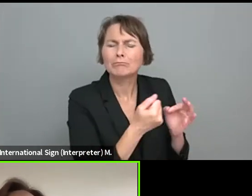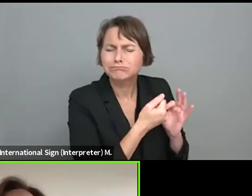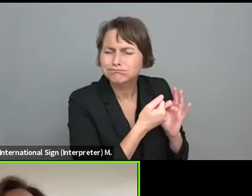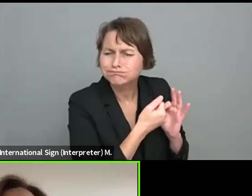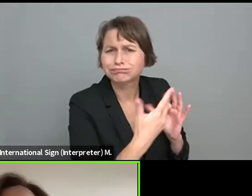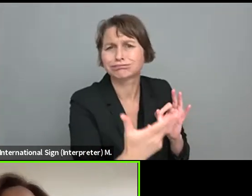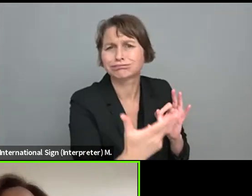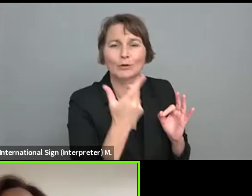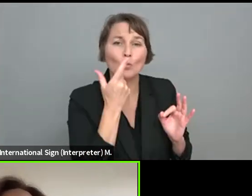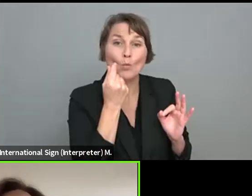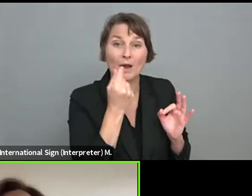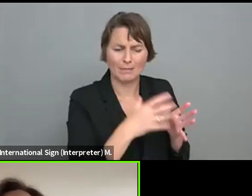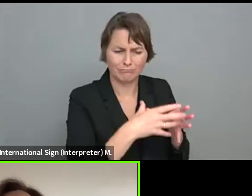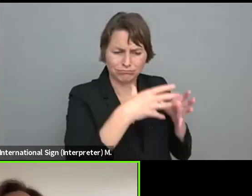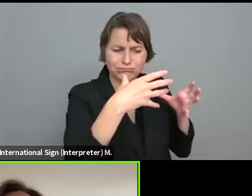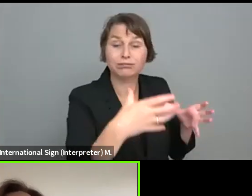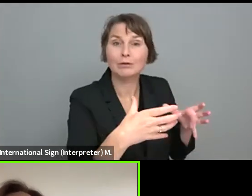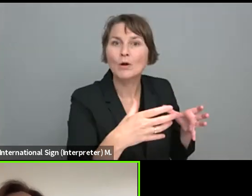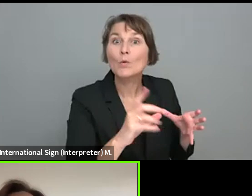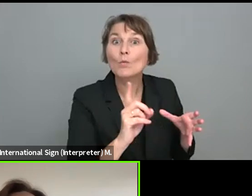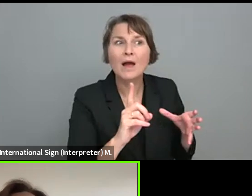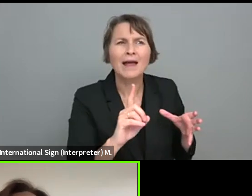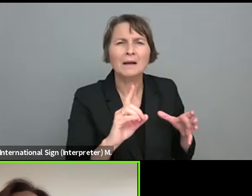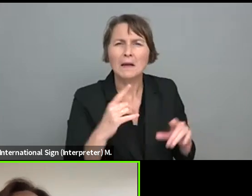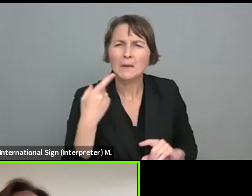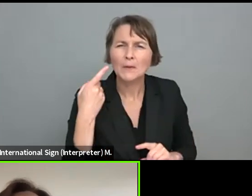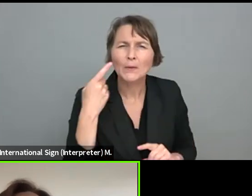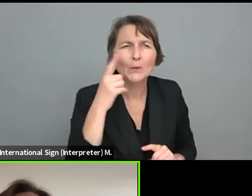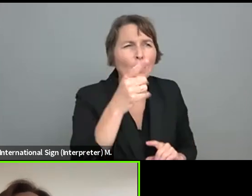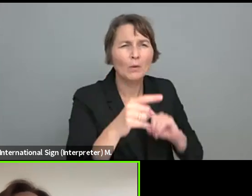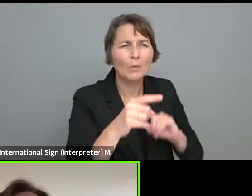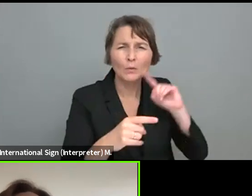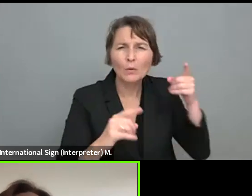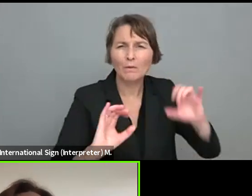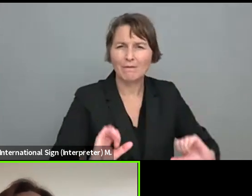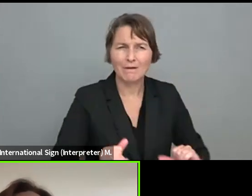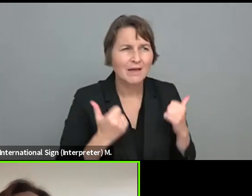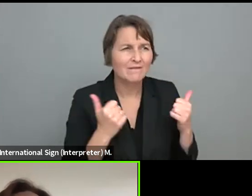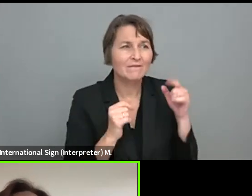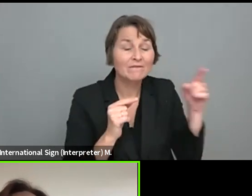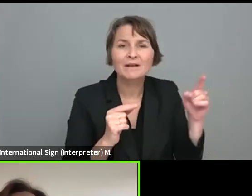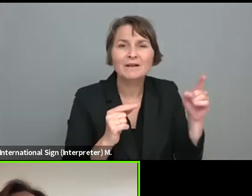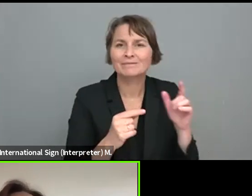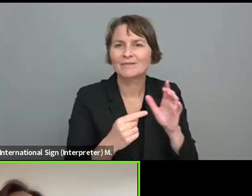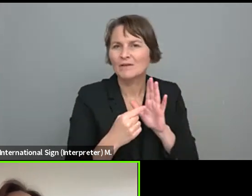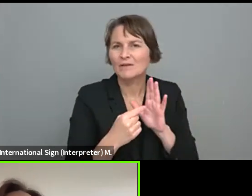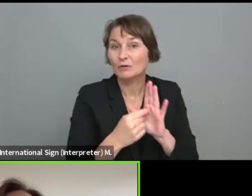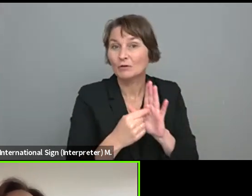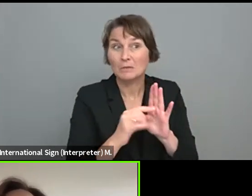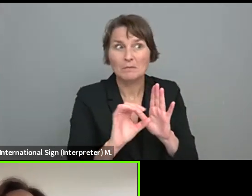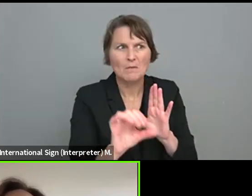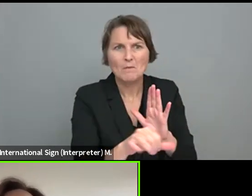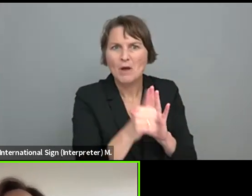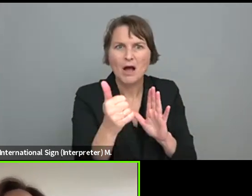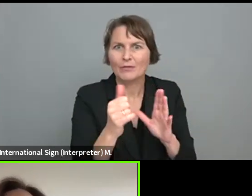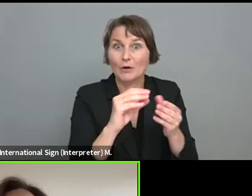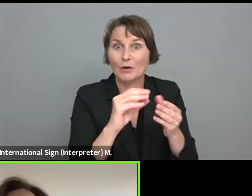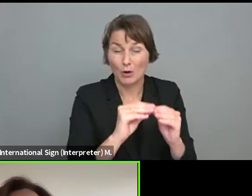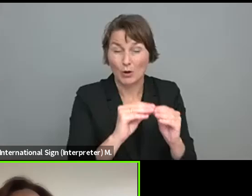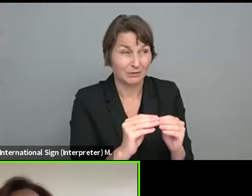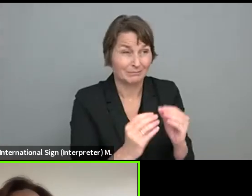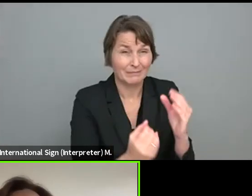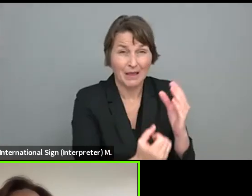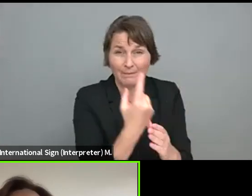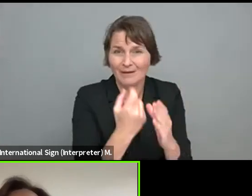baisse de la production céréalière. Donc, un travailleur sur deux dans le domaine de l'agriculture est déclaré 6 mois